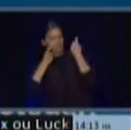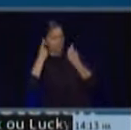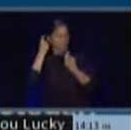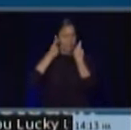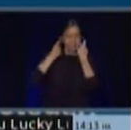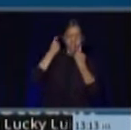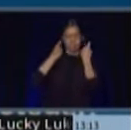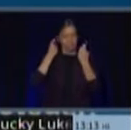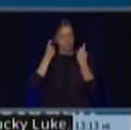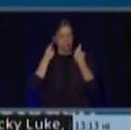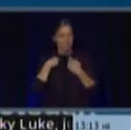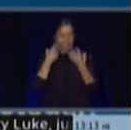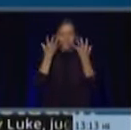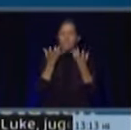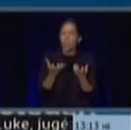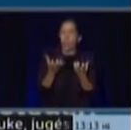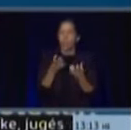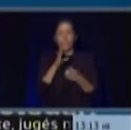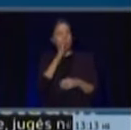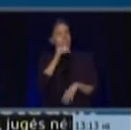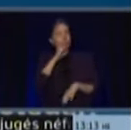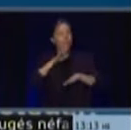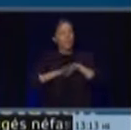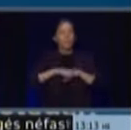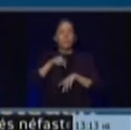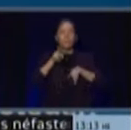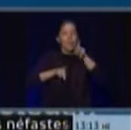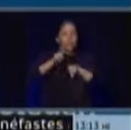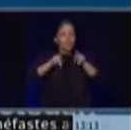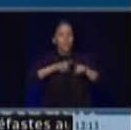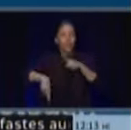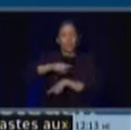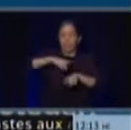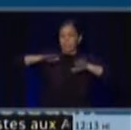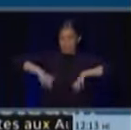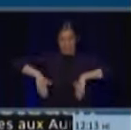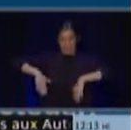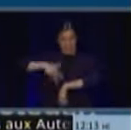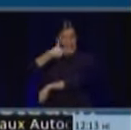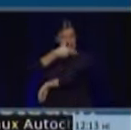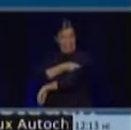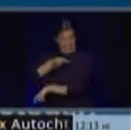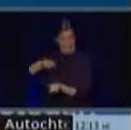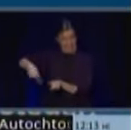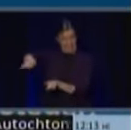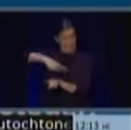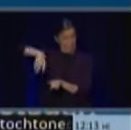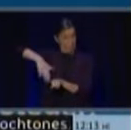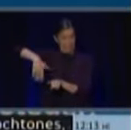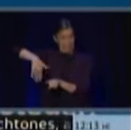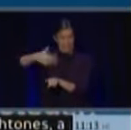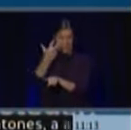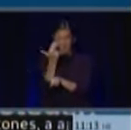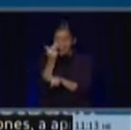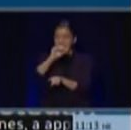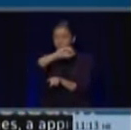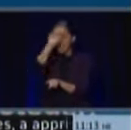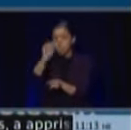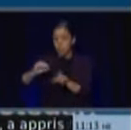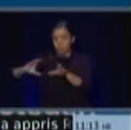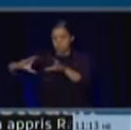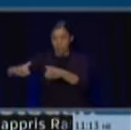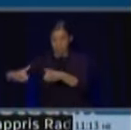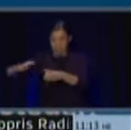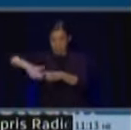essayez de trouver une façon de parler aux 13 % qui sont pas vaccinés, même pas une dose, là. 13